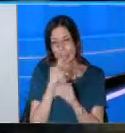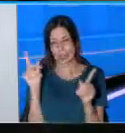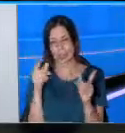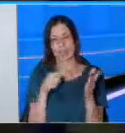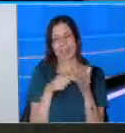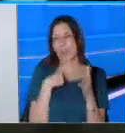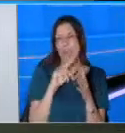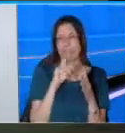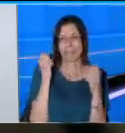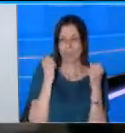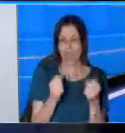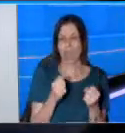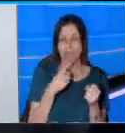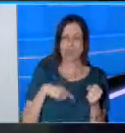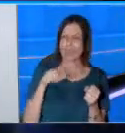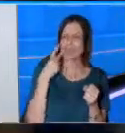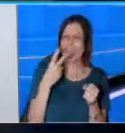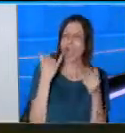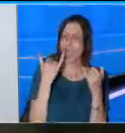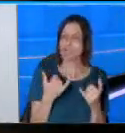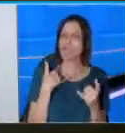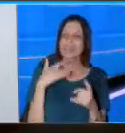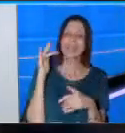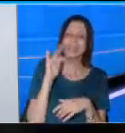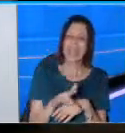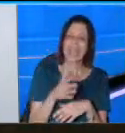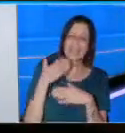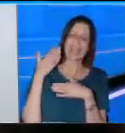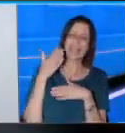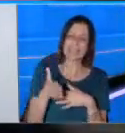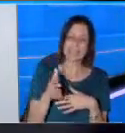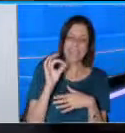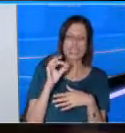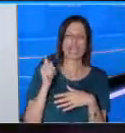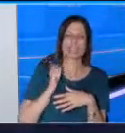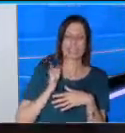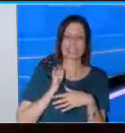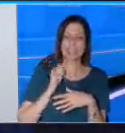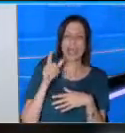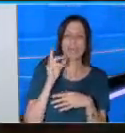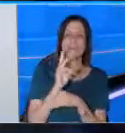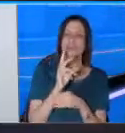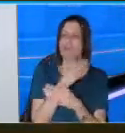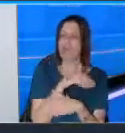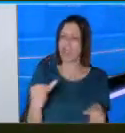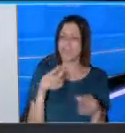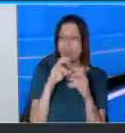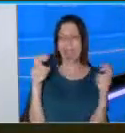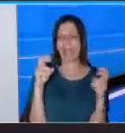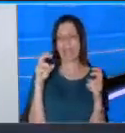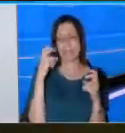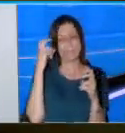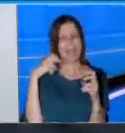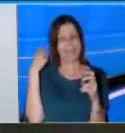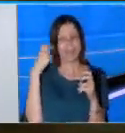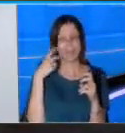אני לא בטוחה שאנחנו נראה עכשיו, דרך אגב, אני נגד כניסה של צבא ומשמר הגבול לערים הערביות, זה לא התפקיד שלהם.